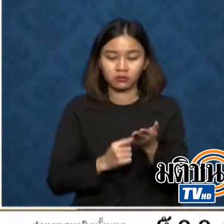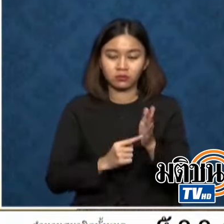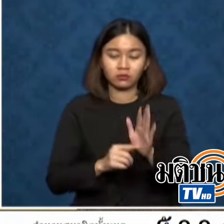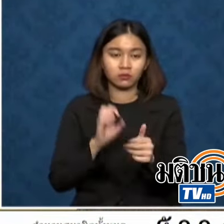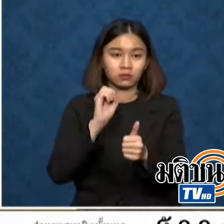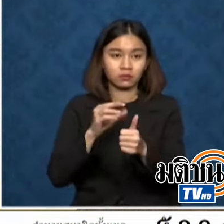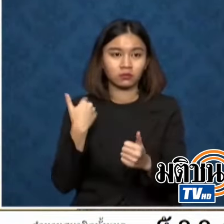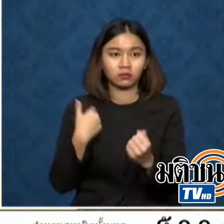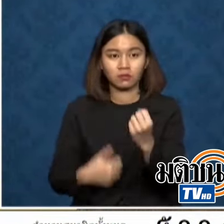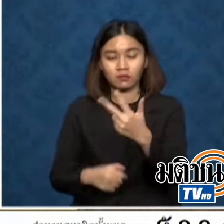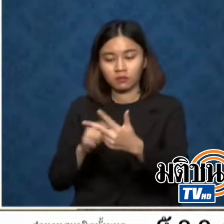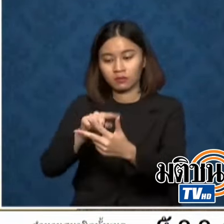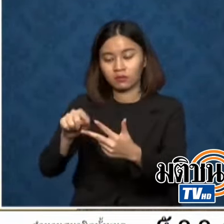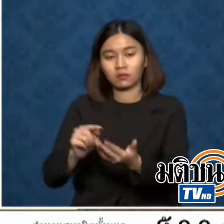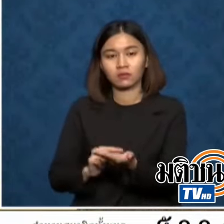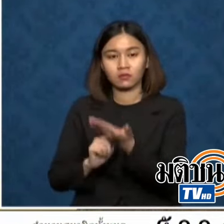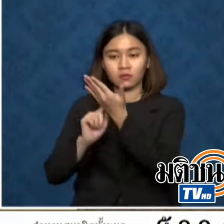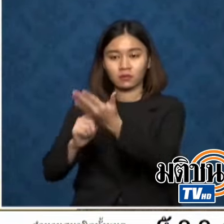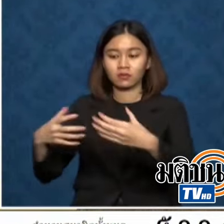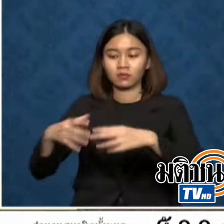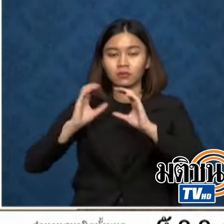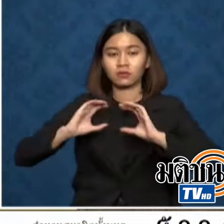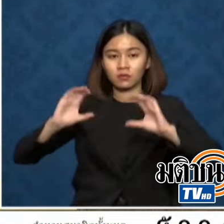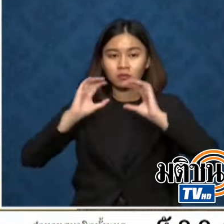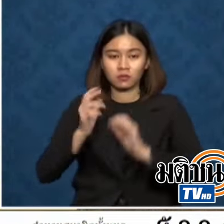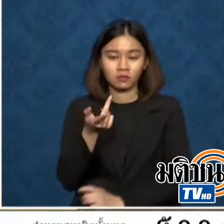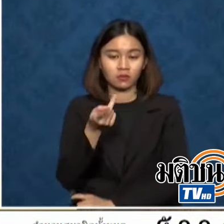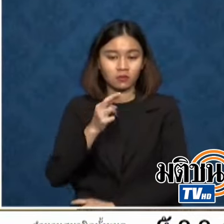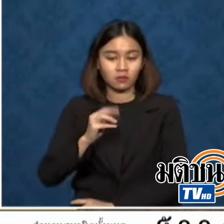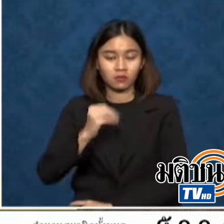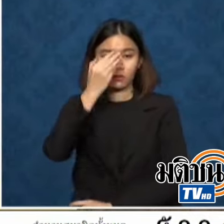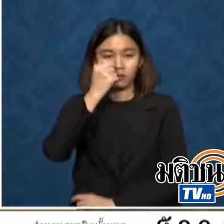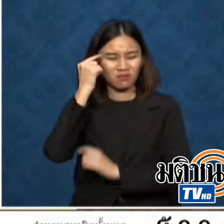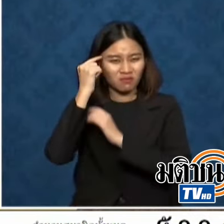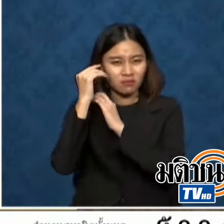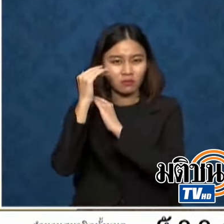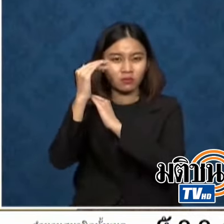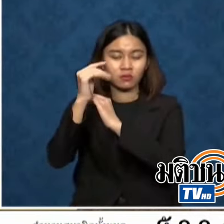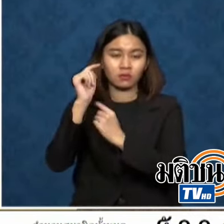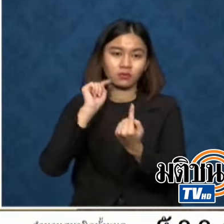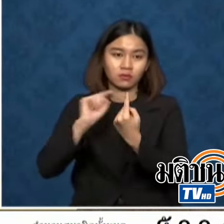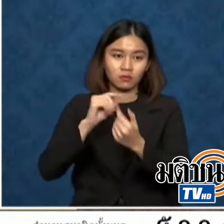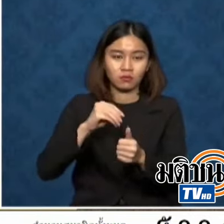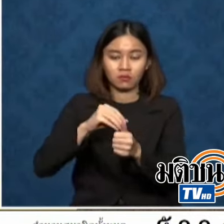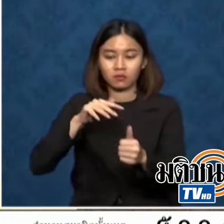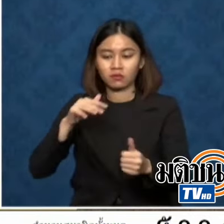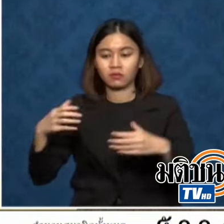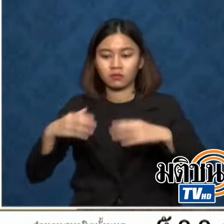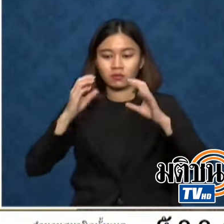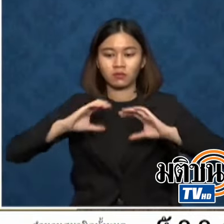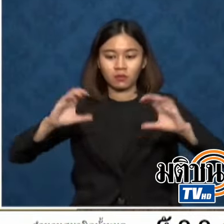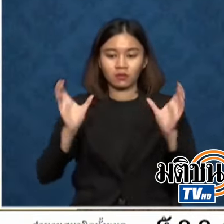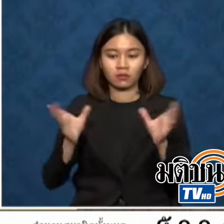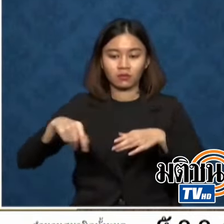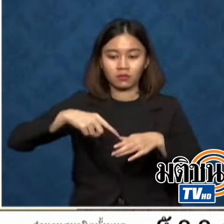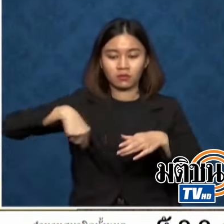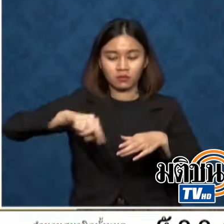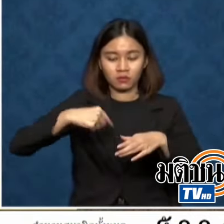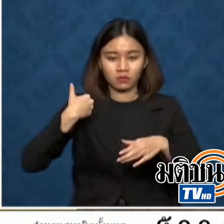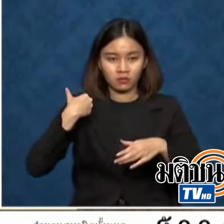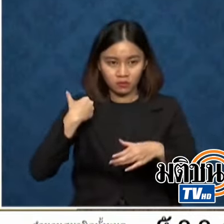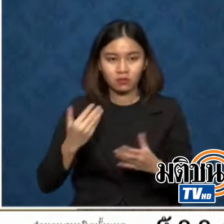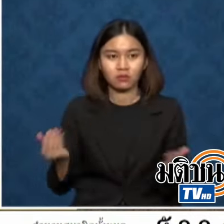แนะ 3ข้อไปยังทางรัฐบาลไปทางครมเพื่อหวังว่าภาวะผู้นำของรัฐบาลชุดนี้จะได้รับการ